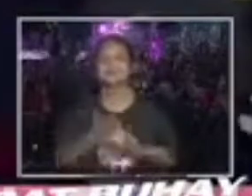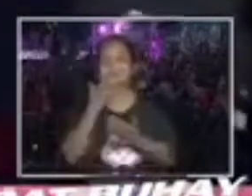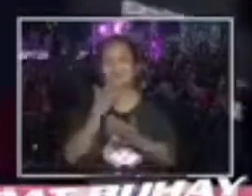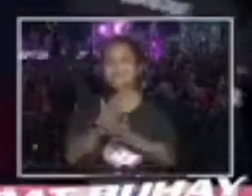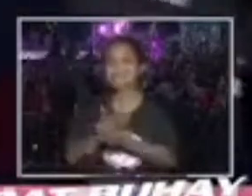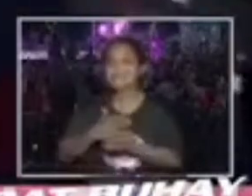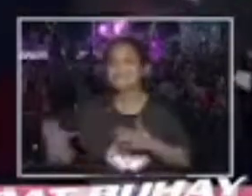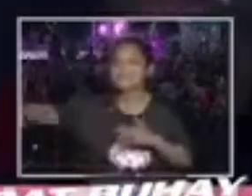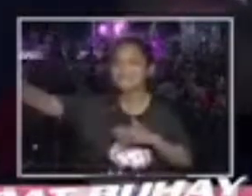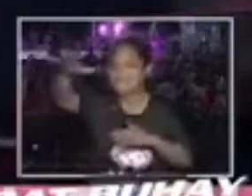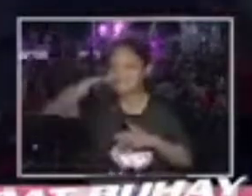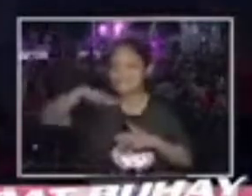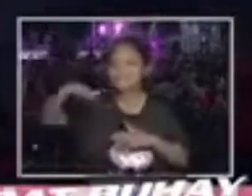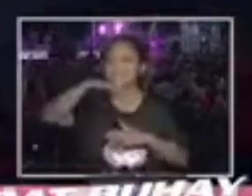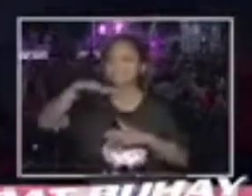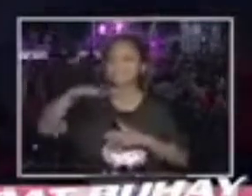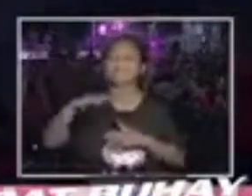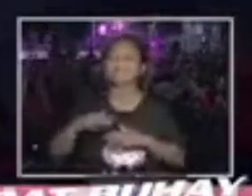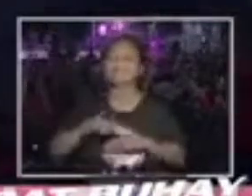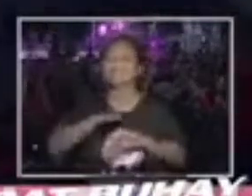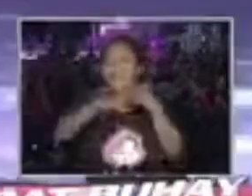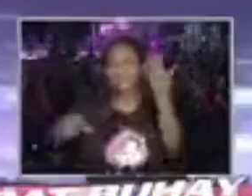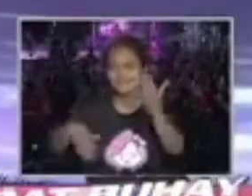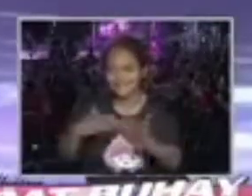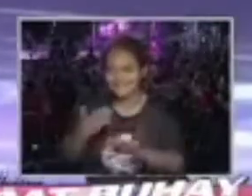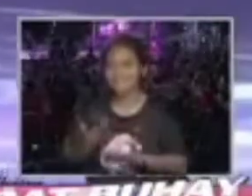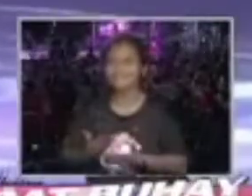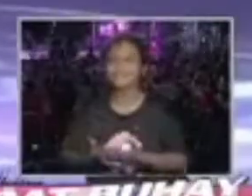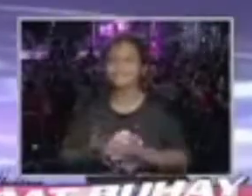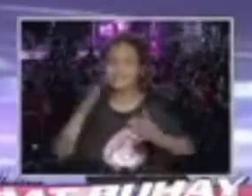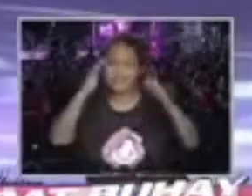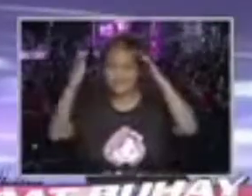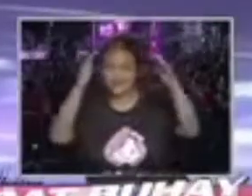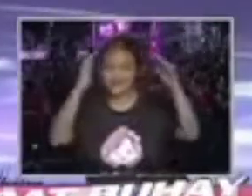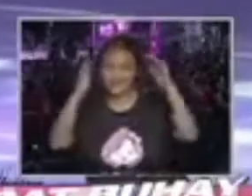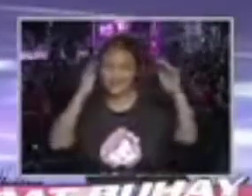Magandang gabi sa inyong lahat!